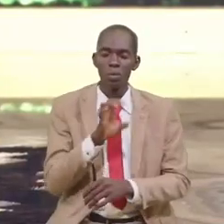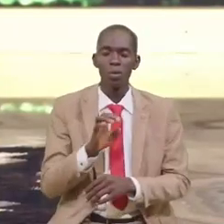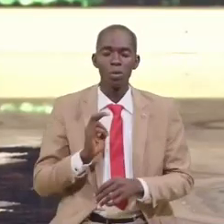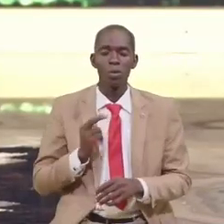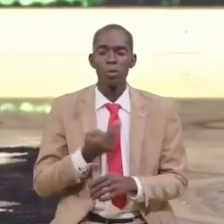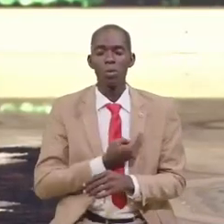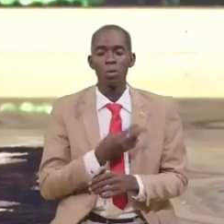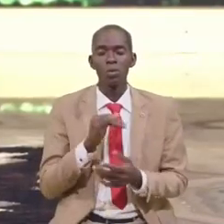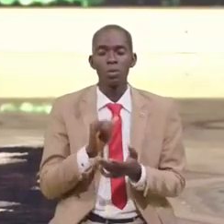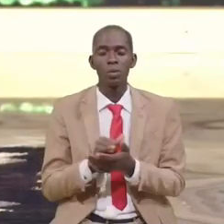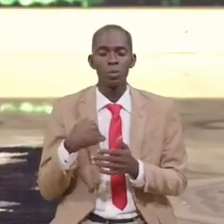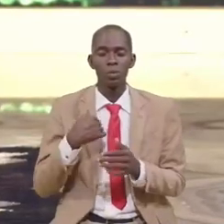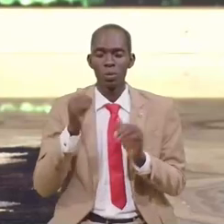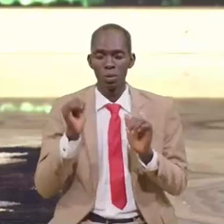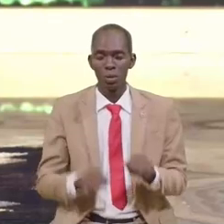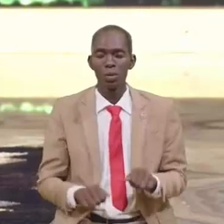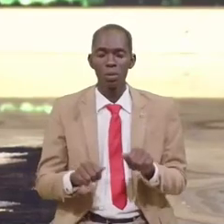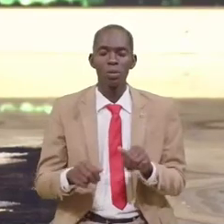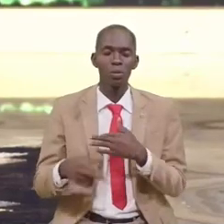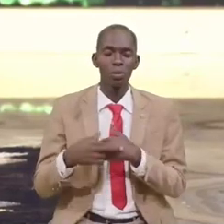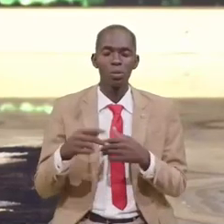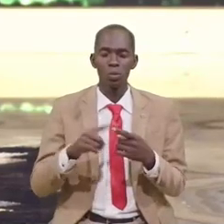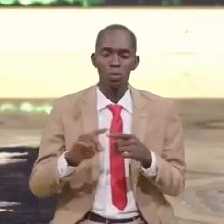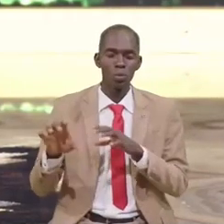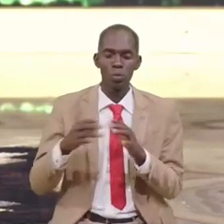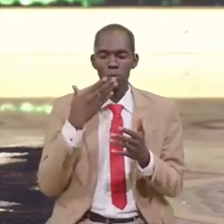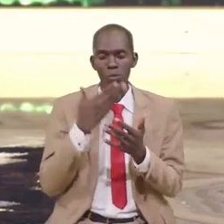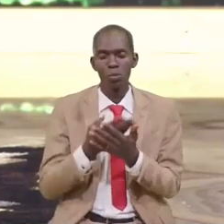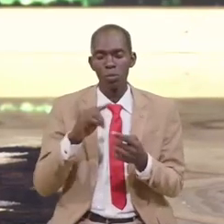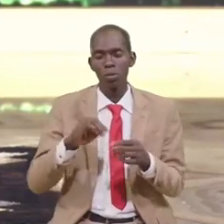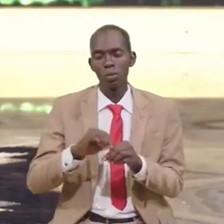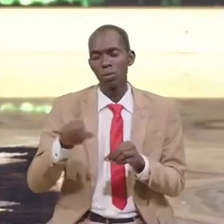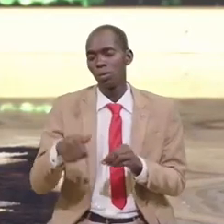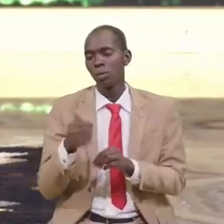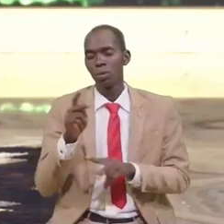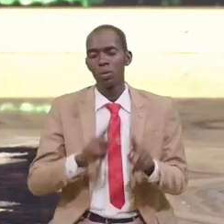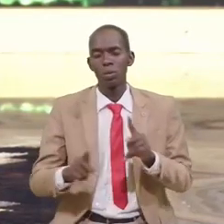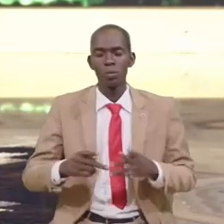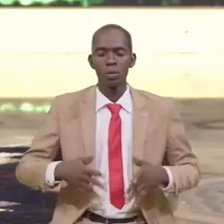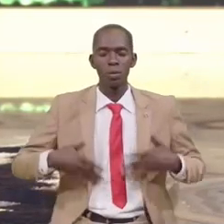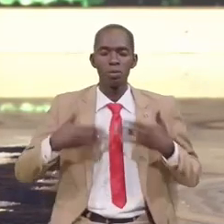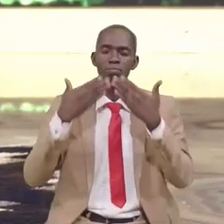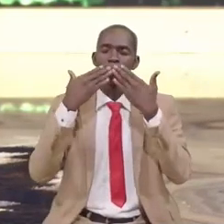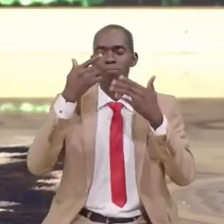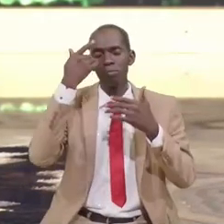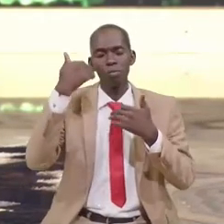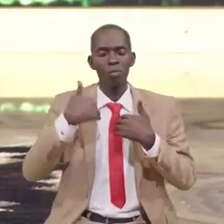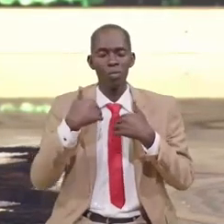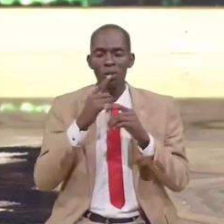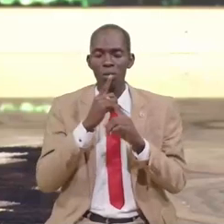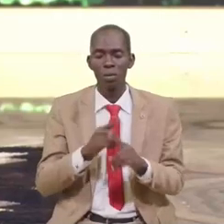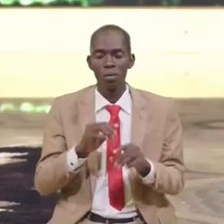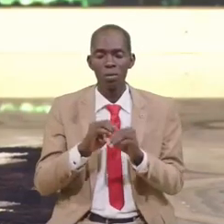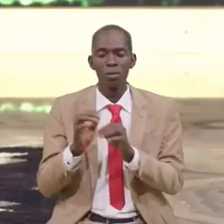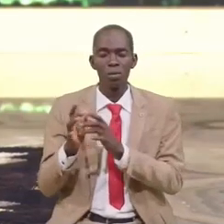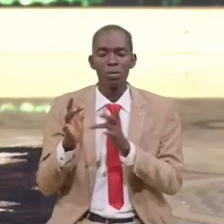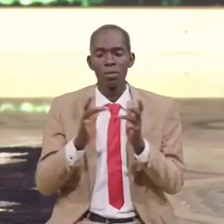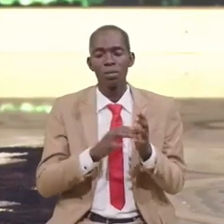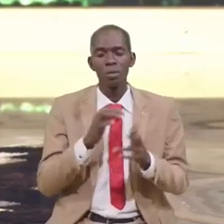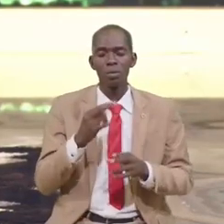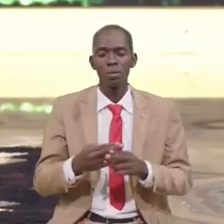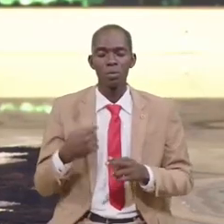puissions retourner pour faire du bien dans la vie des autres. Nous te disons merci parce que tu nous as exaucés. Au nom